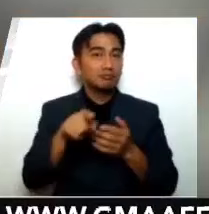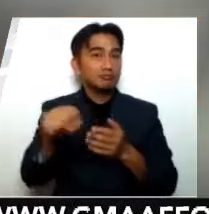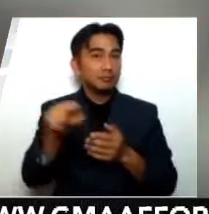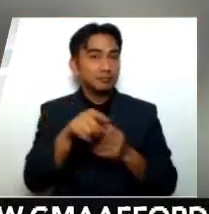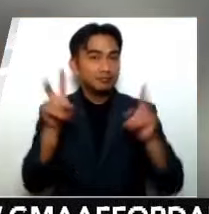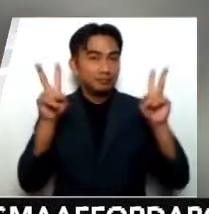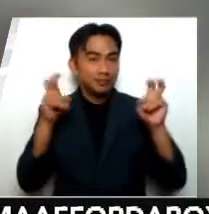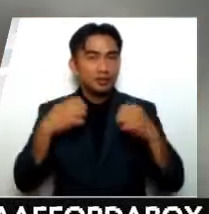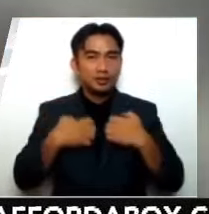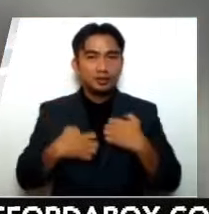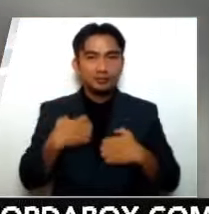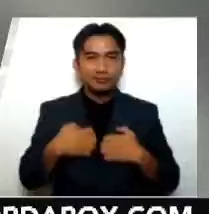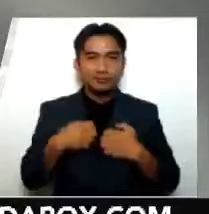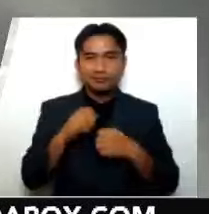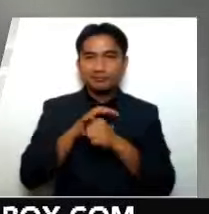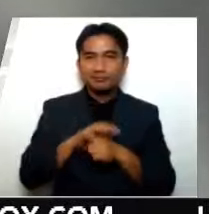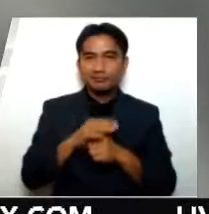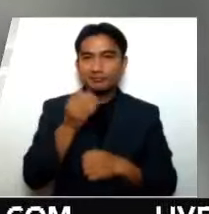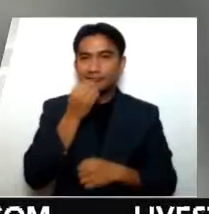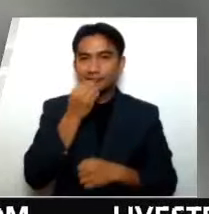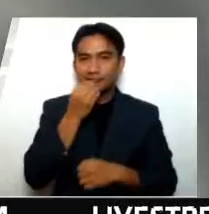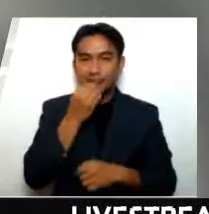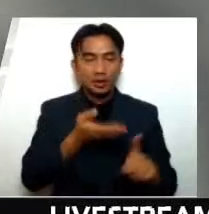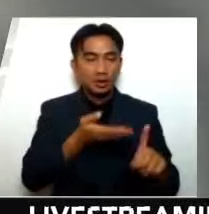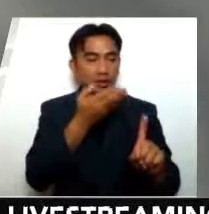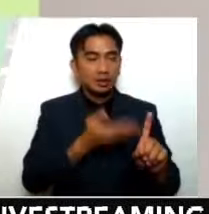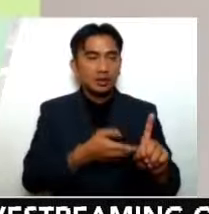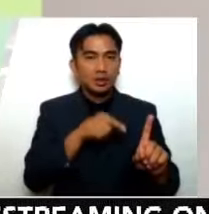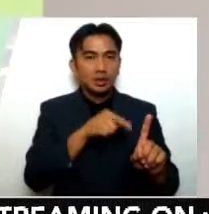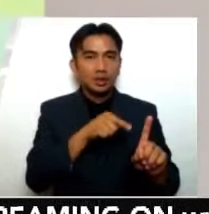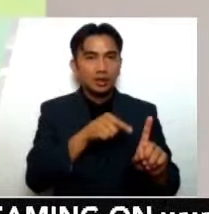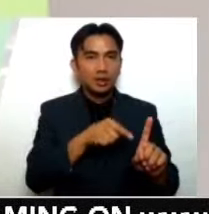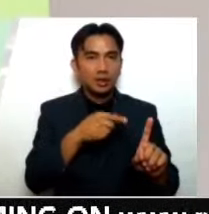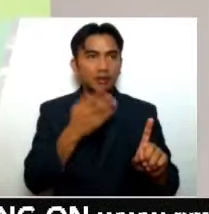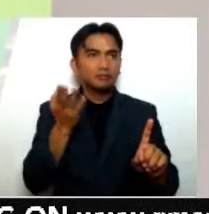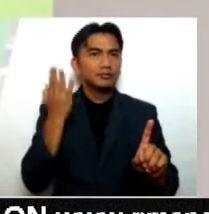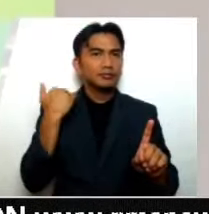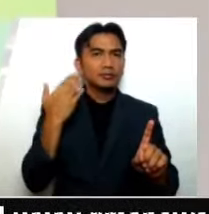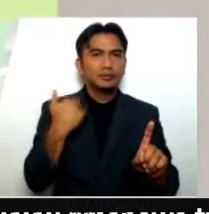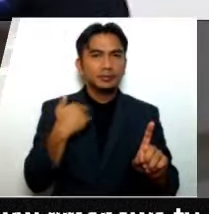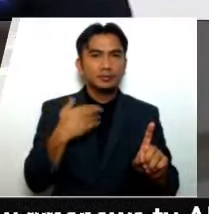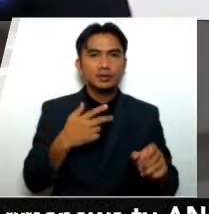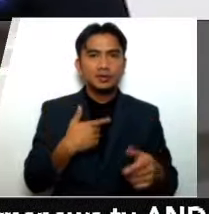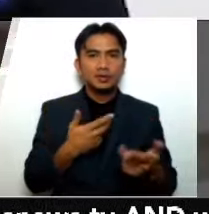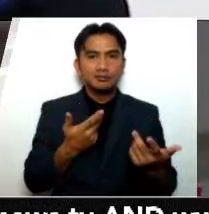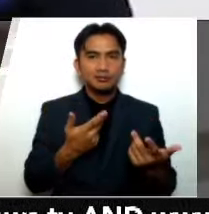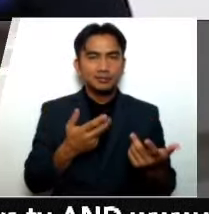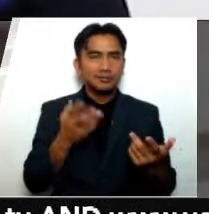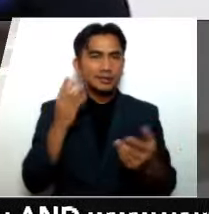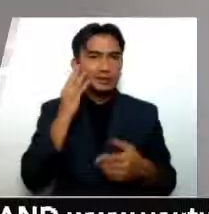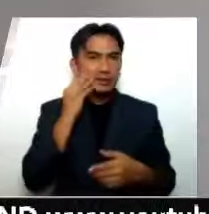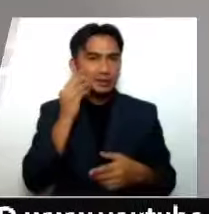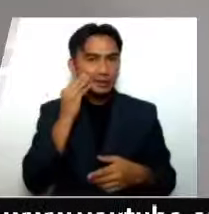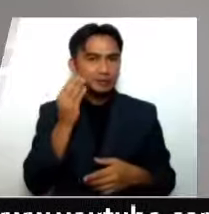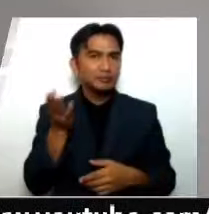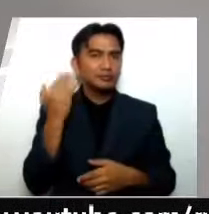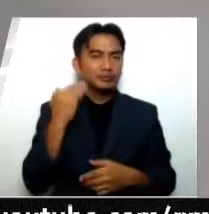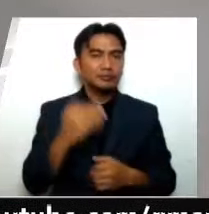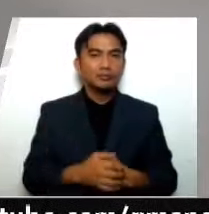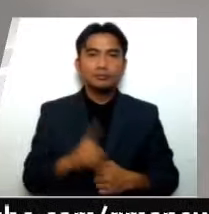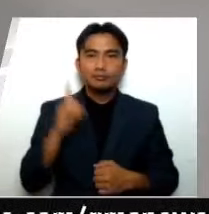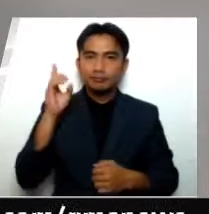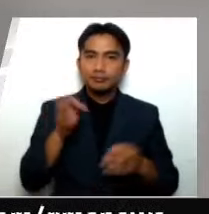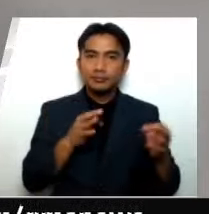iyan. Si Ricky Ducas Jr. na first responder nung pandemic, naranasan daw iyan. So unconsciously, nagiging